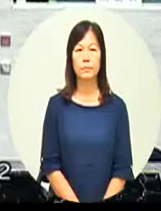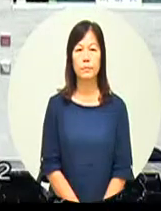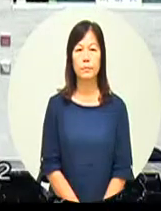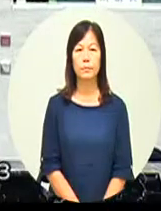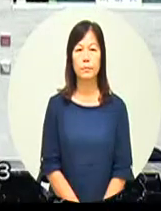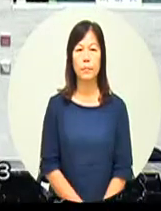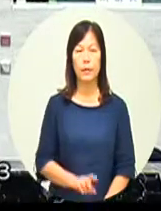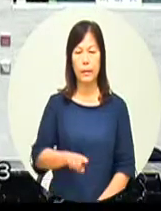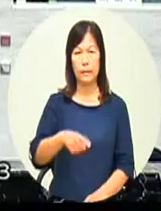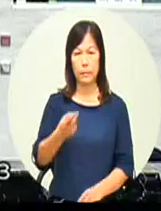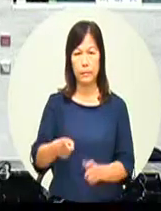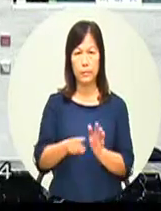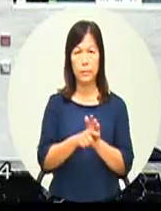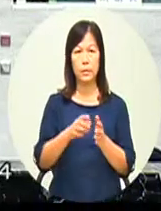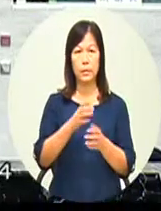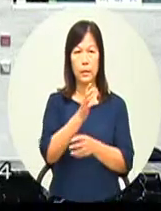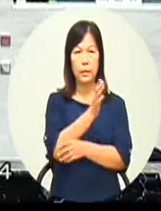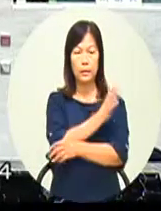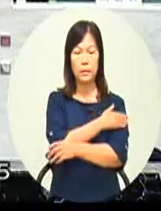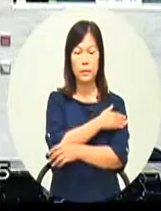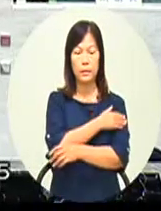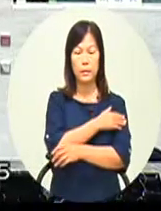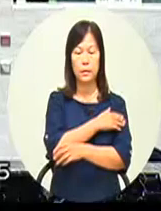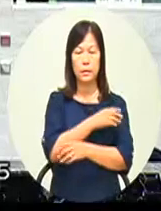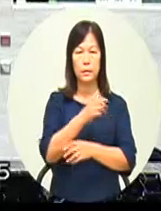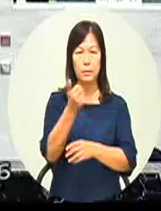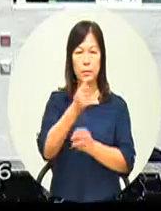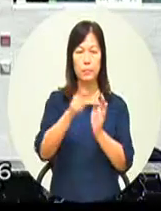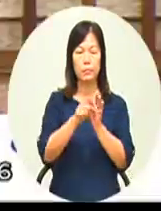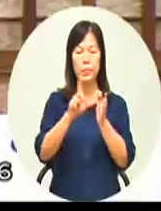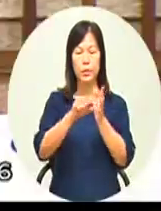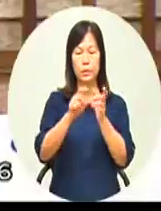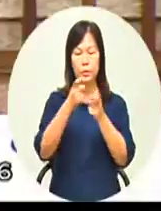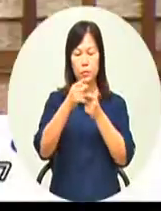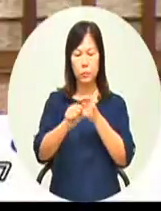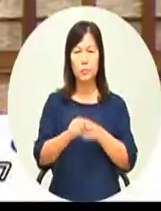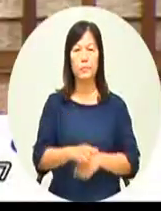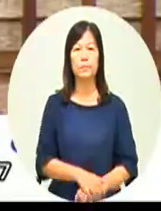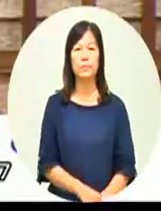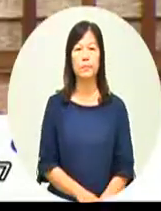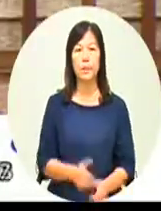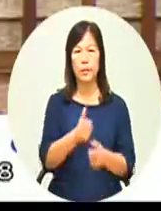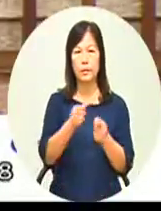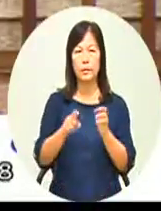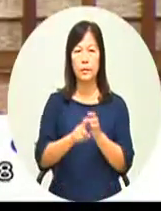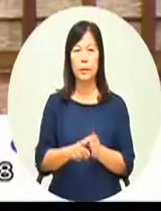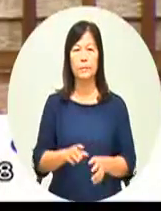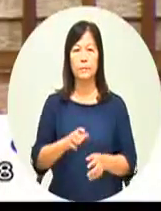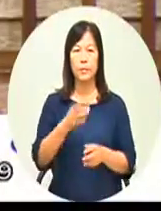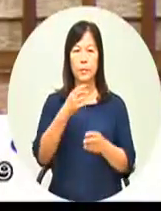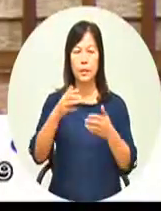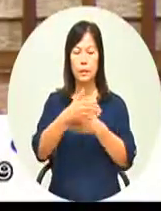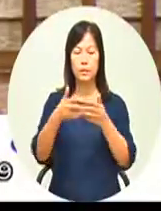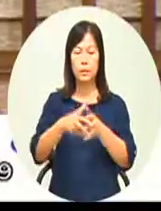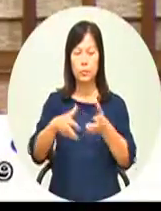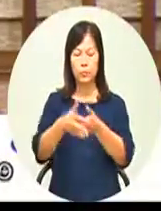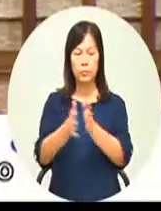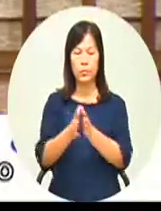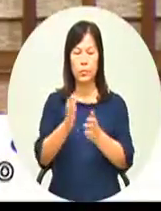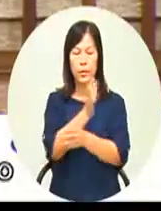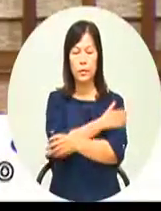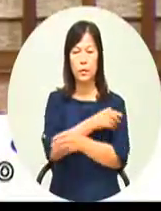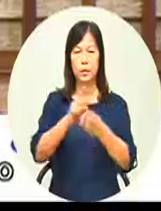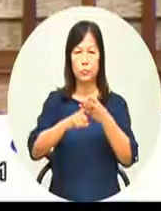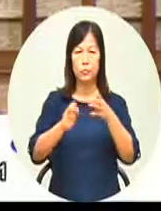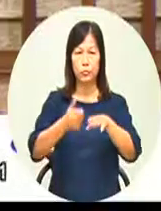那接下来是陈正文陈议员，十五分钟。 好，谢谢，感谢交通部门陈主席哈，啊，